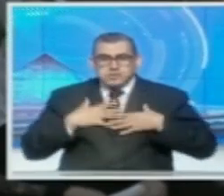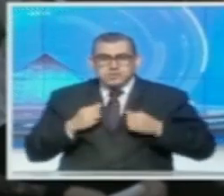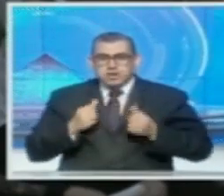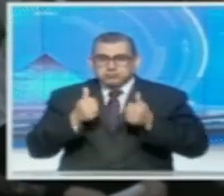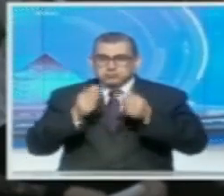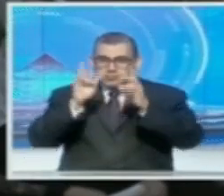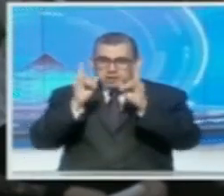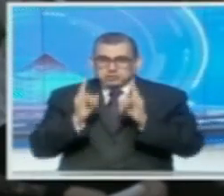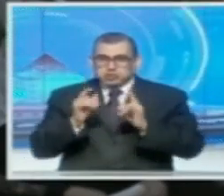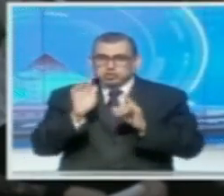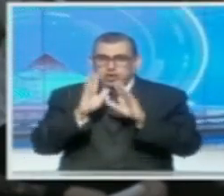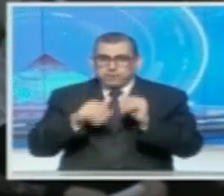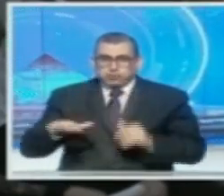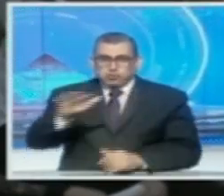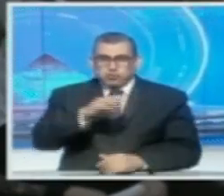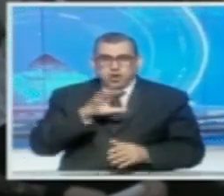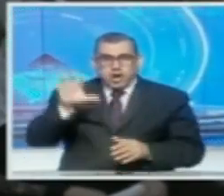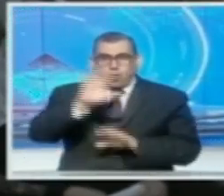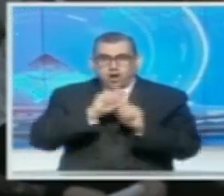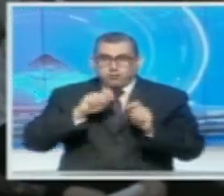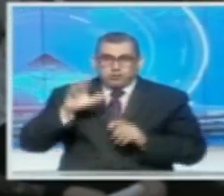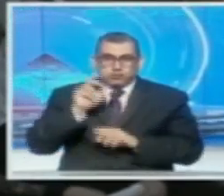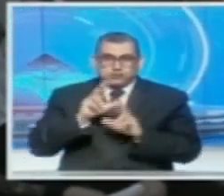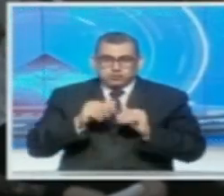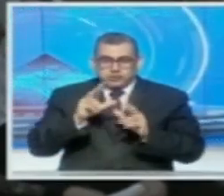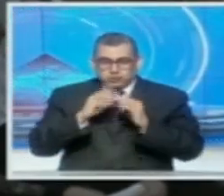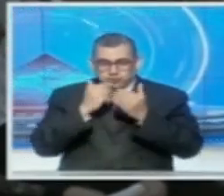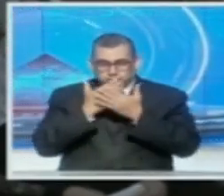آمنة للمواطن المصري أينما كان. محمد حلمي، التلفزيون المصري.